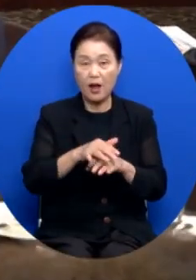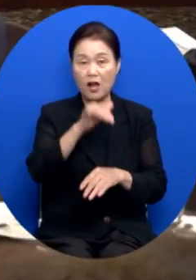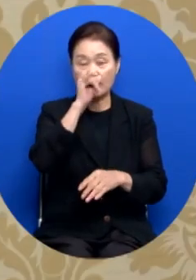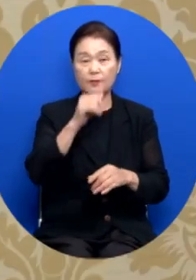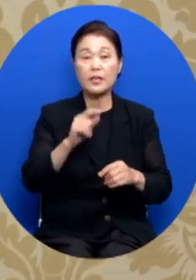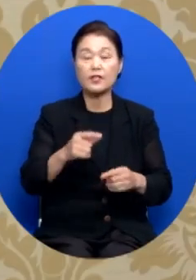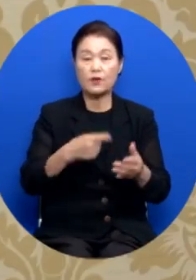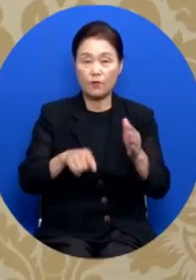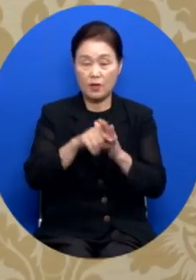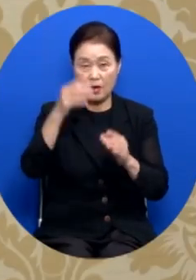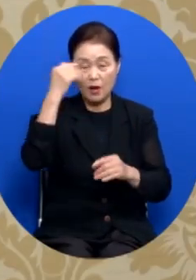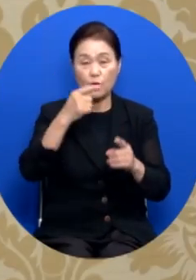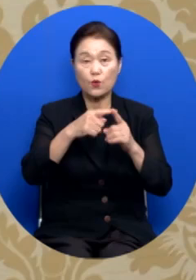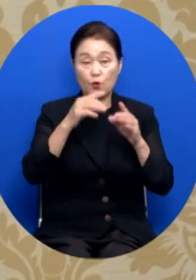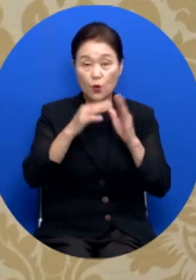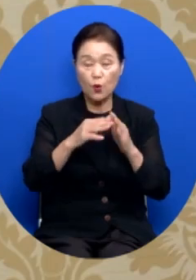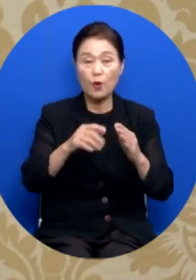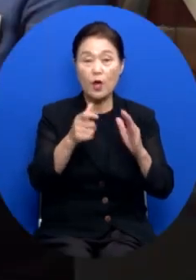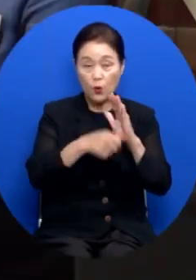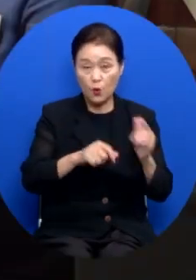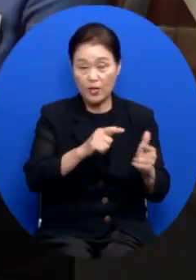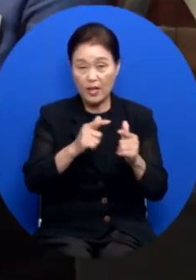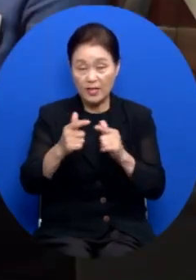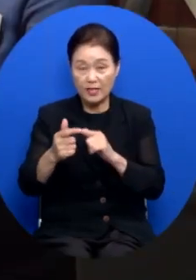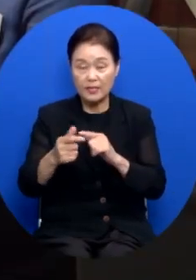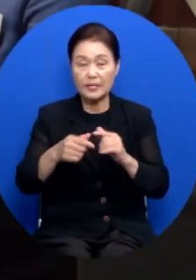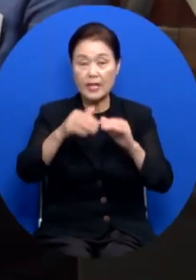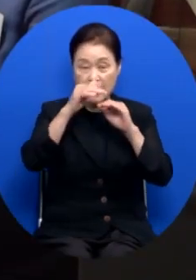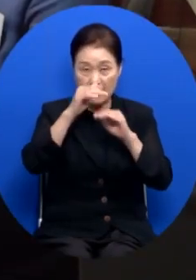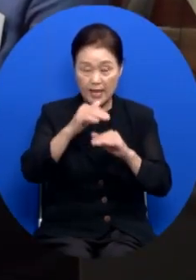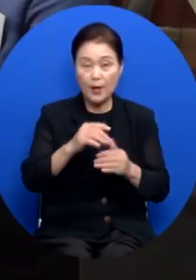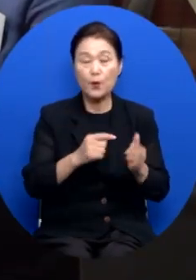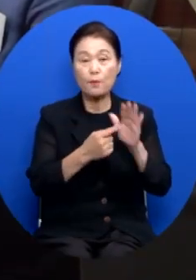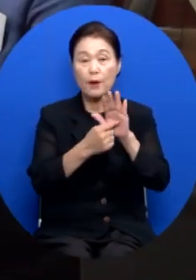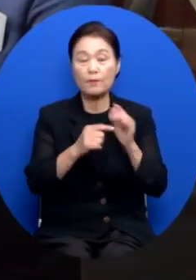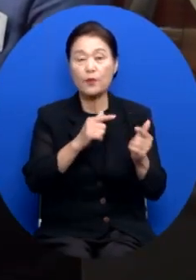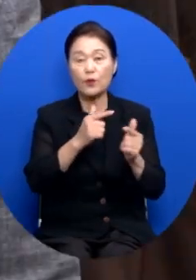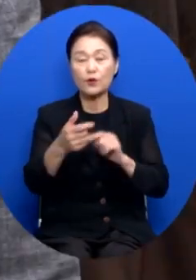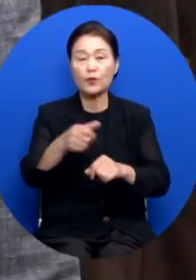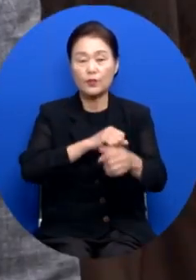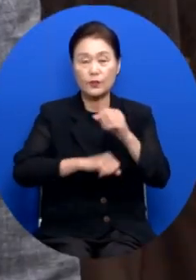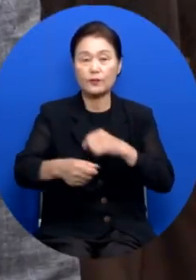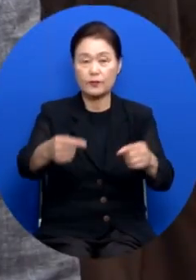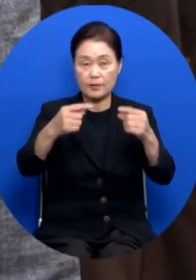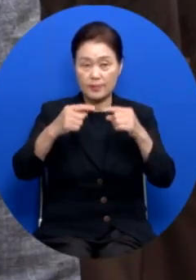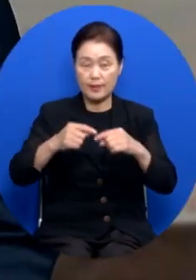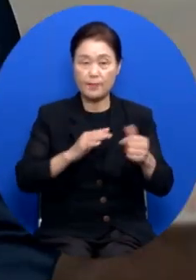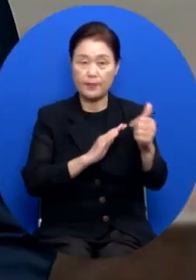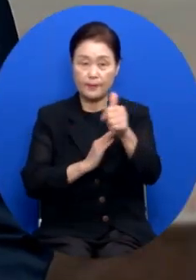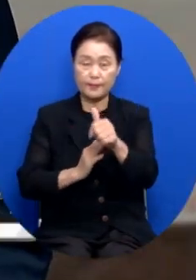이를 위해 한국교회 교단들이 총회 차원의 성명서를 발표하는 등 적극적으로 참여하기로 했습니다.